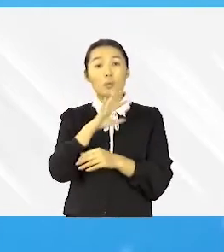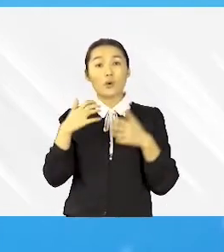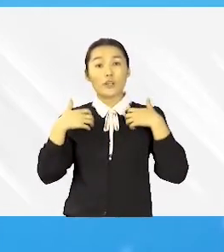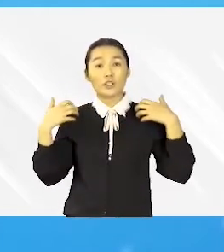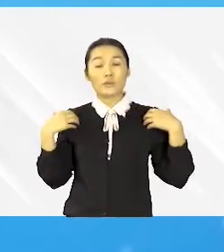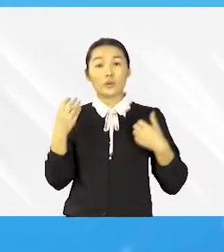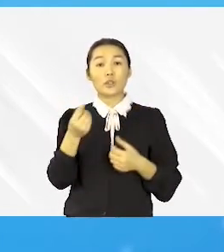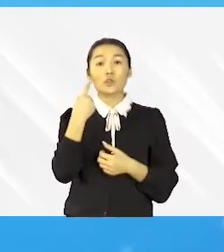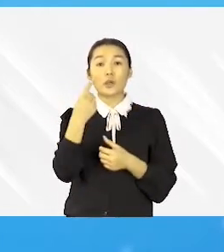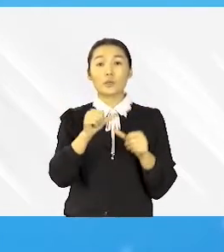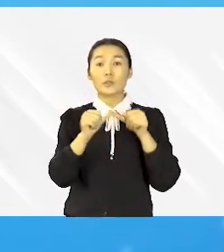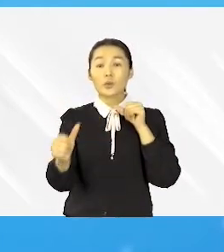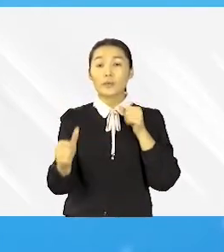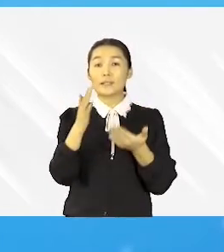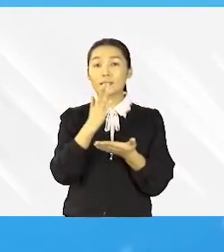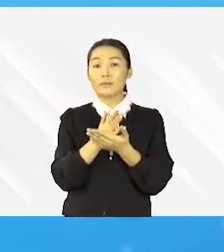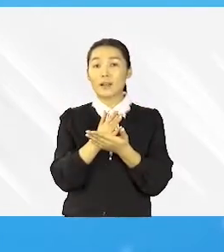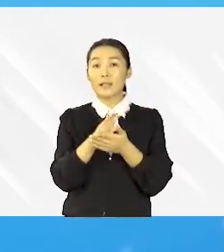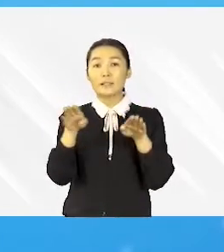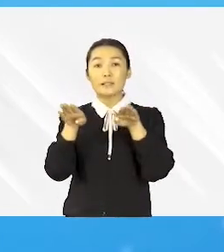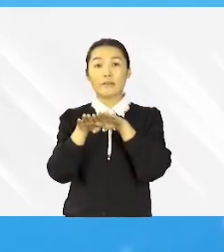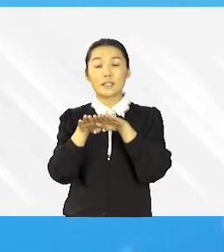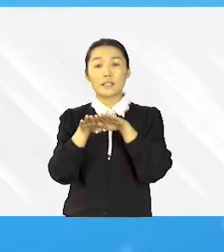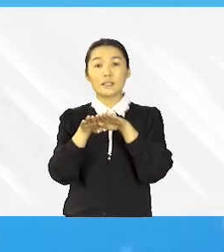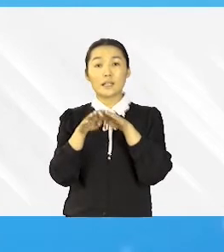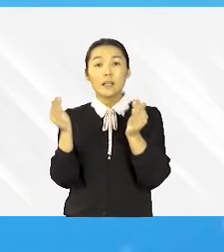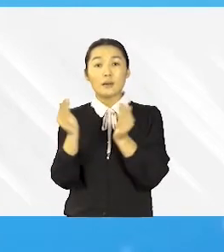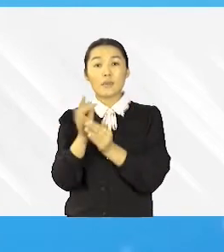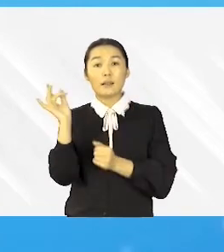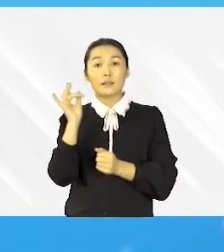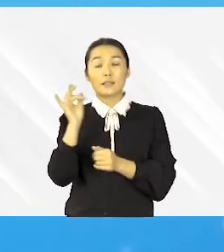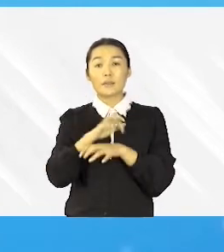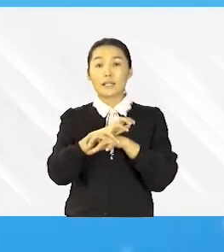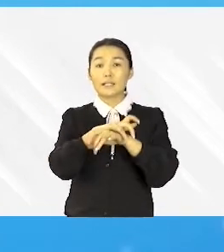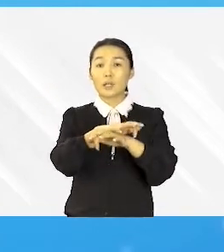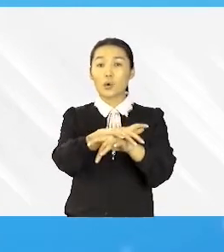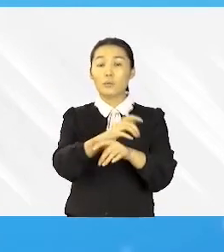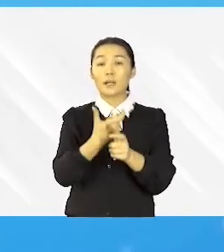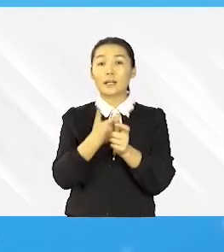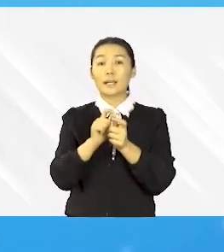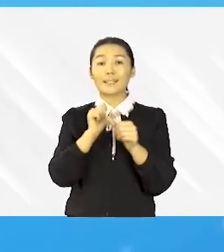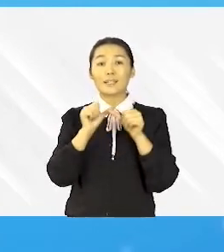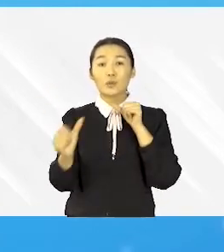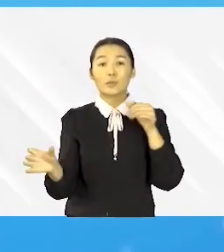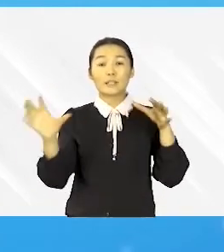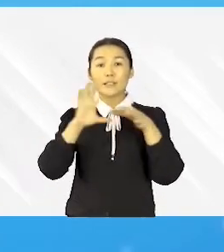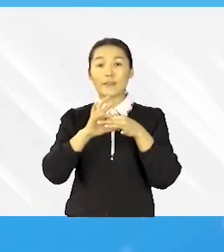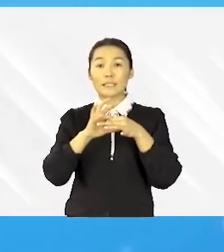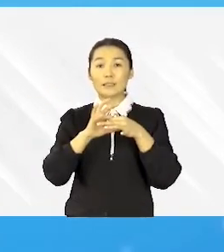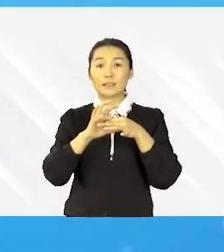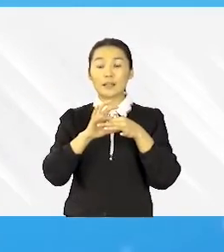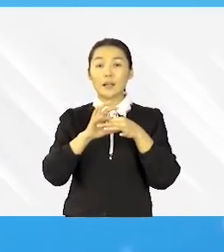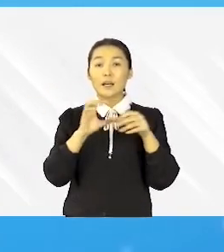Еще одной особенностью является сравнительный малый размер насекомых. Эта особенность связана опять-таки